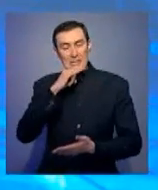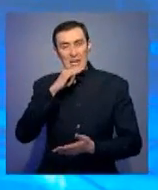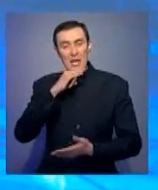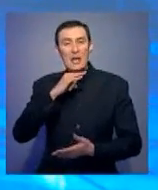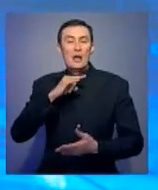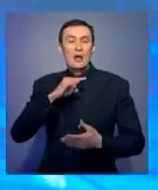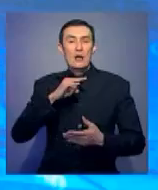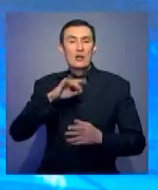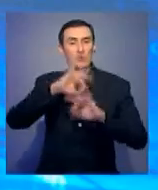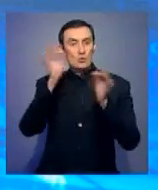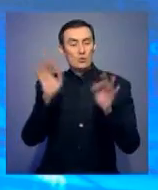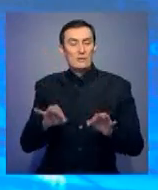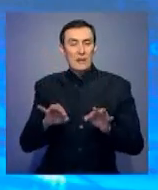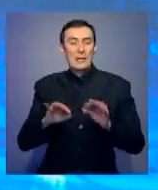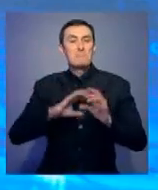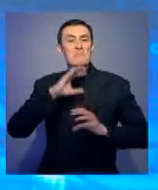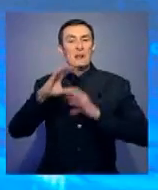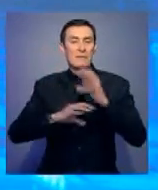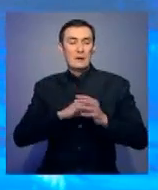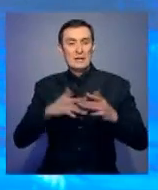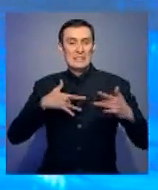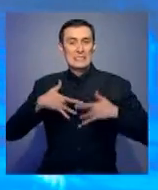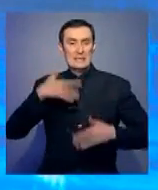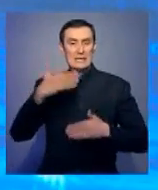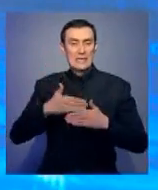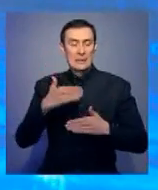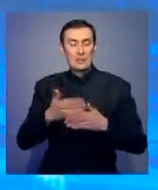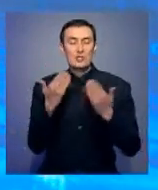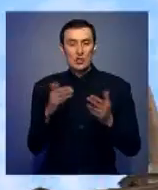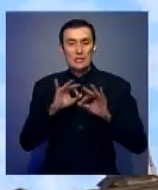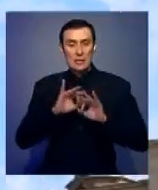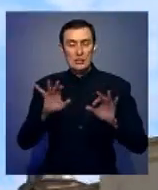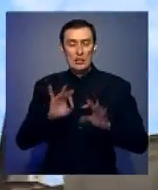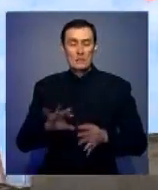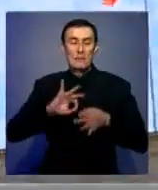мировых сценах. Подробнее об этом в нашем следующем материале.